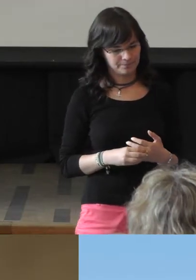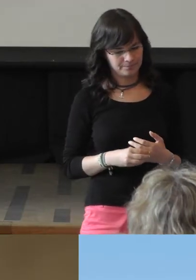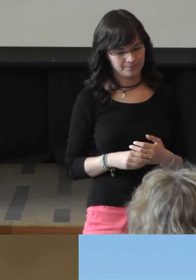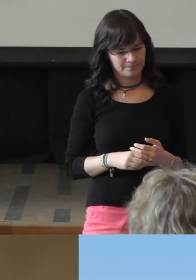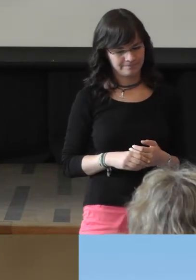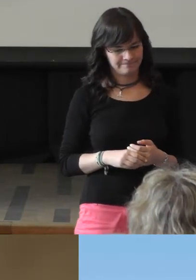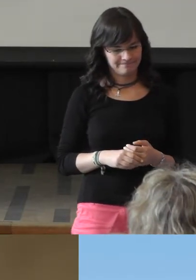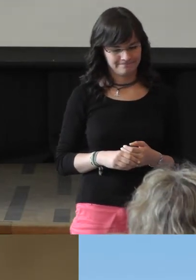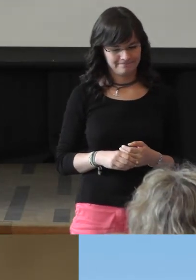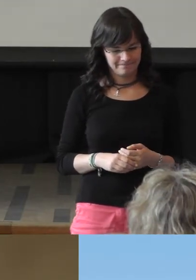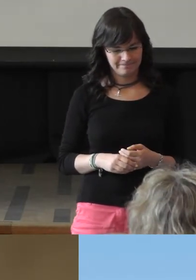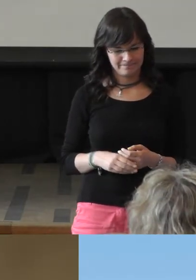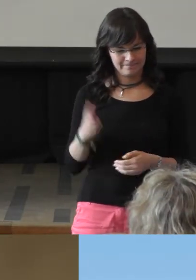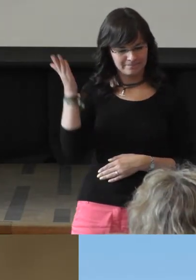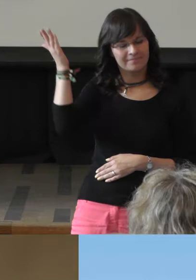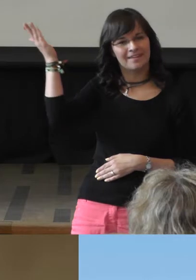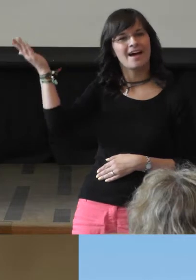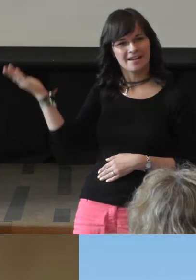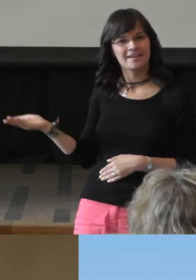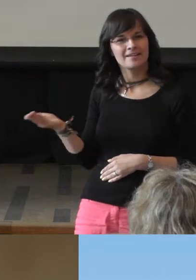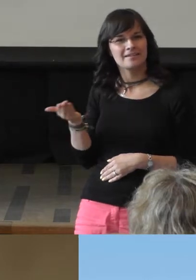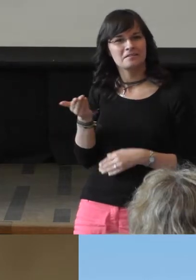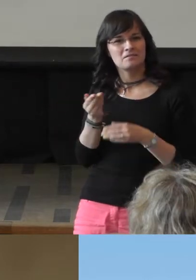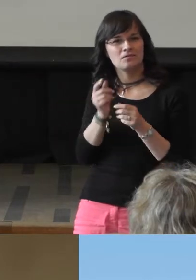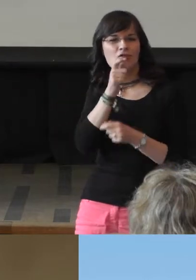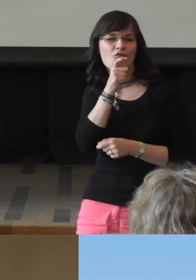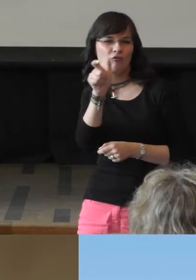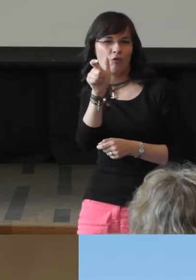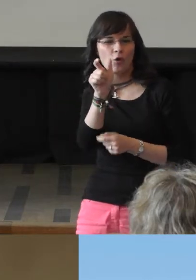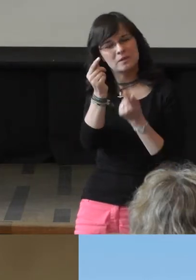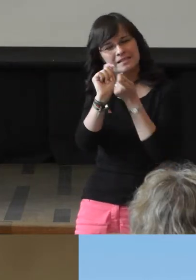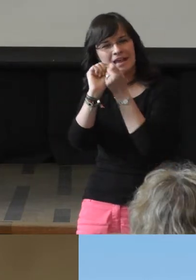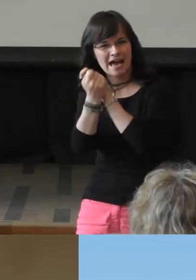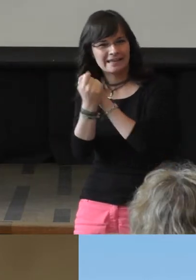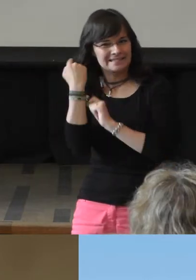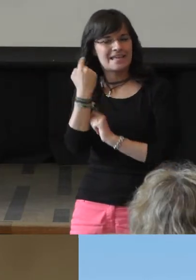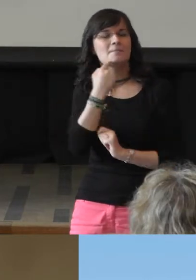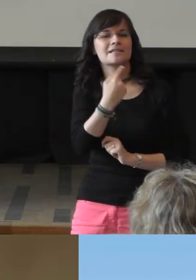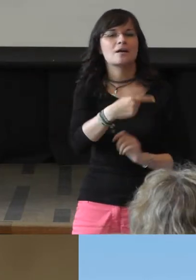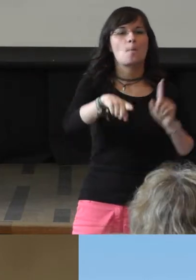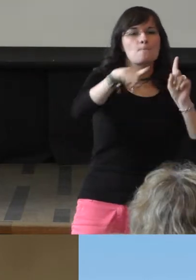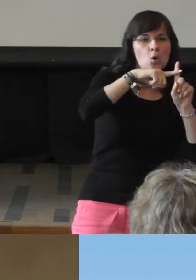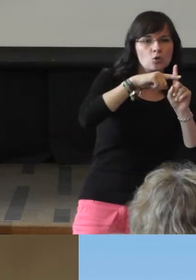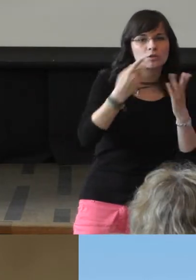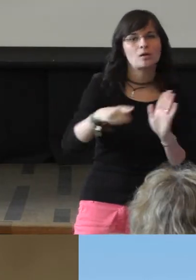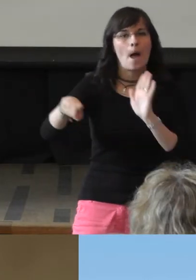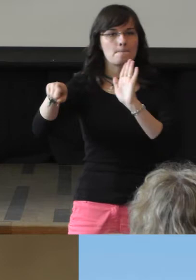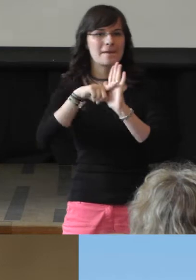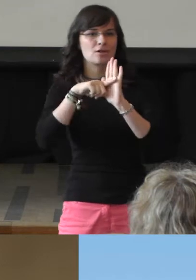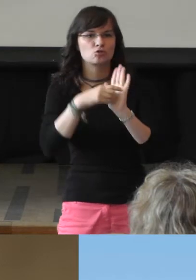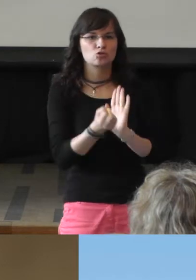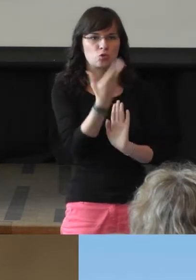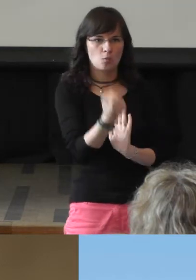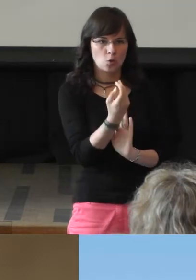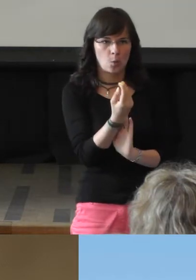Sie sehen, dass das ein bisschen anders formuliert ist, wir haben es gerade gehört als Plus- oder Minus-Symptom oder als, ich glaube Plus- oder